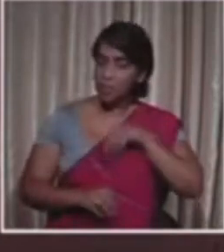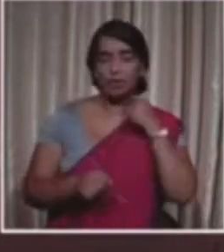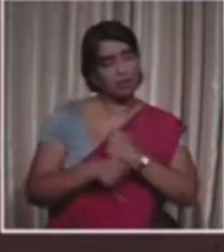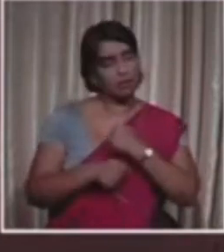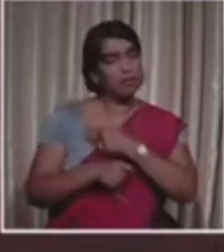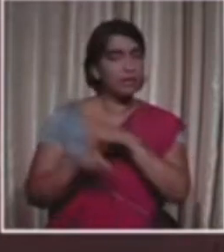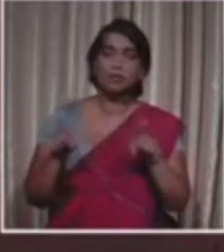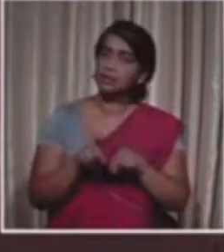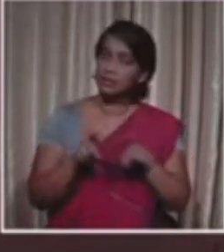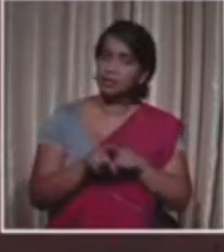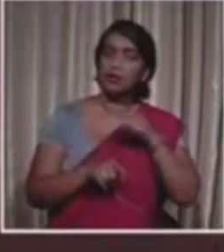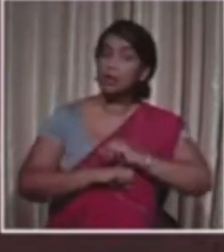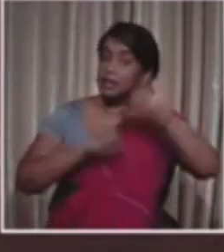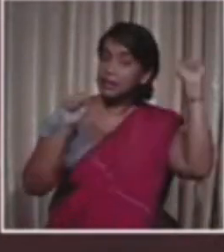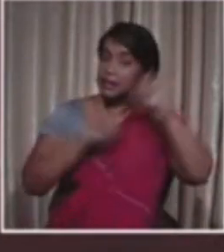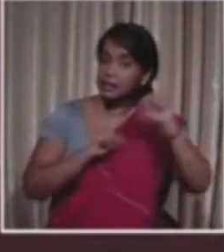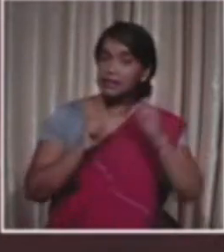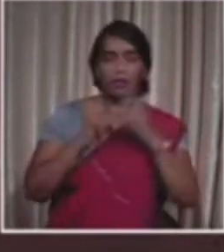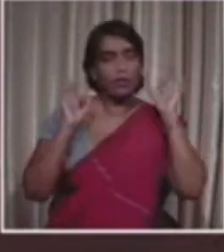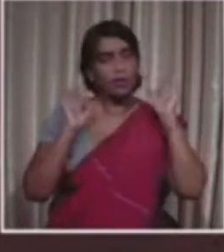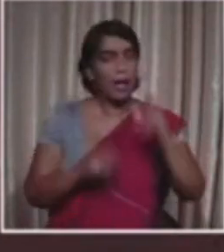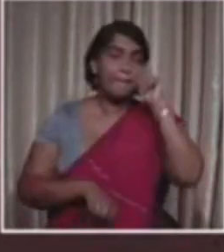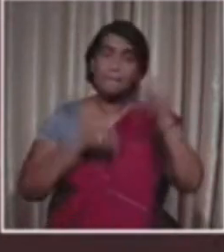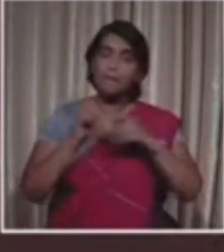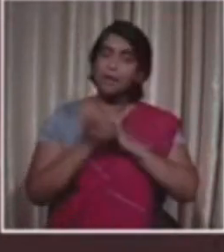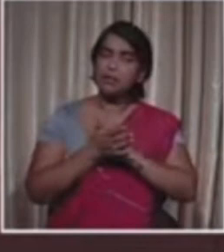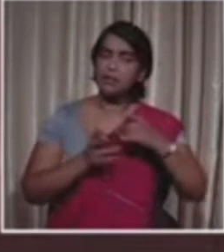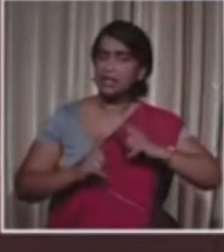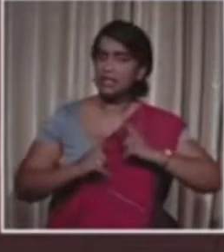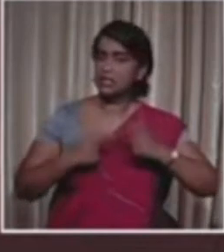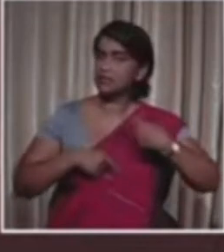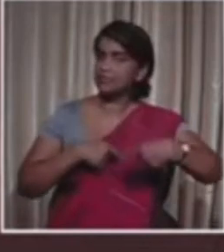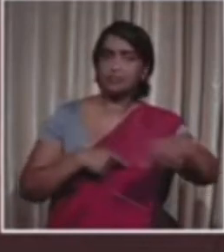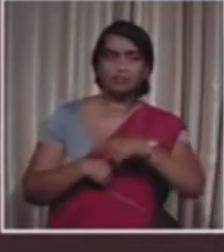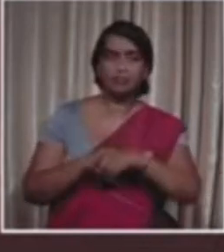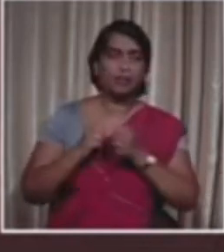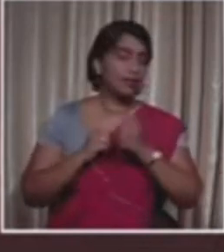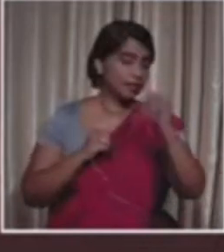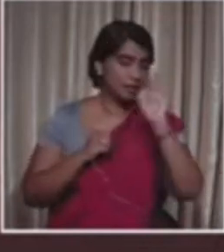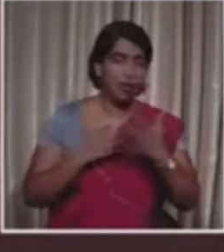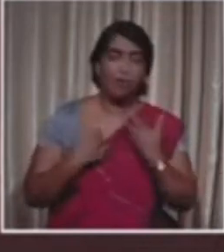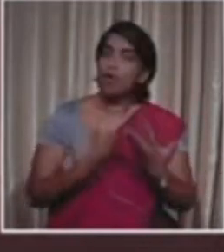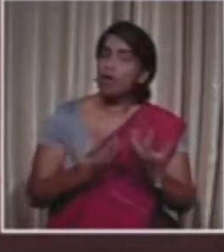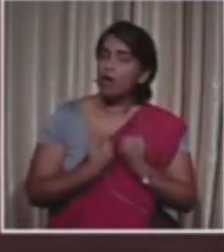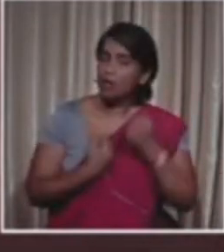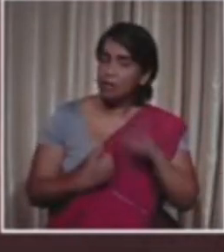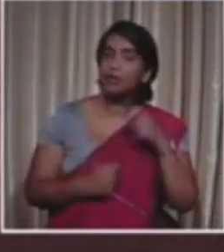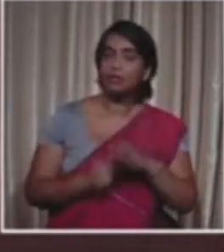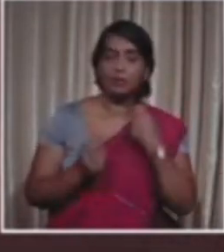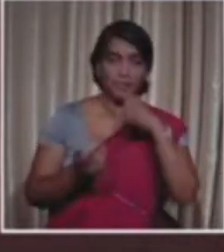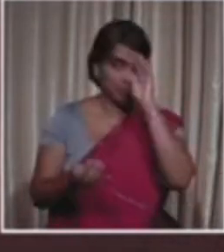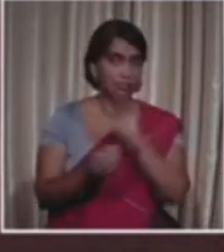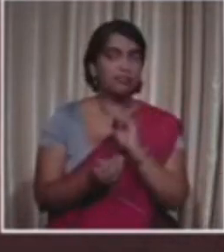ඒ වගේම උද්ඝෝෂණ නොකරන සාමාන්‍ය ජනතාවගේ දෛනික ජීවිතය පවත්වාගෙන යාමේ අවශ්‍යතාවයත් ආරක්ෂා